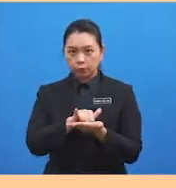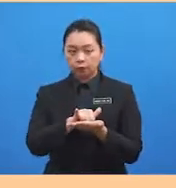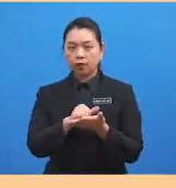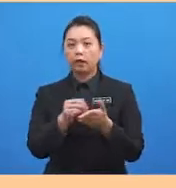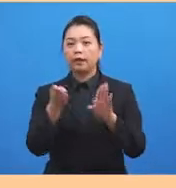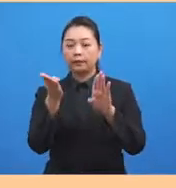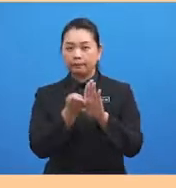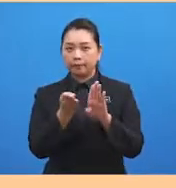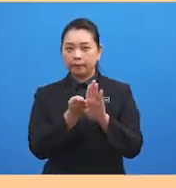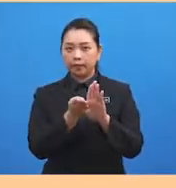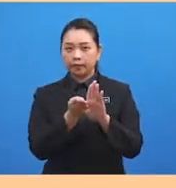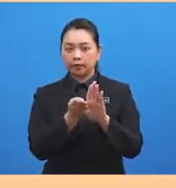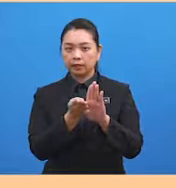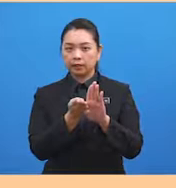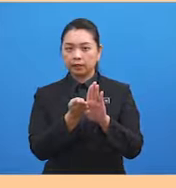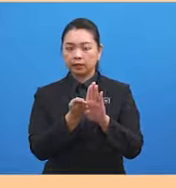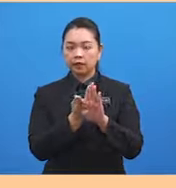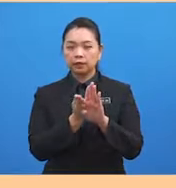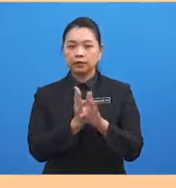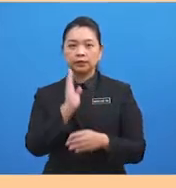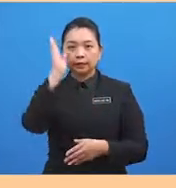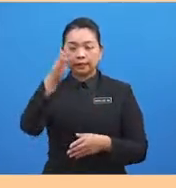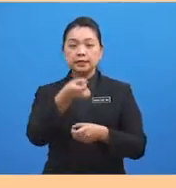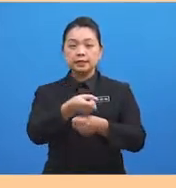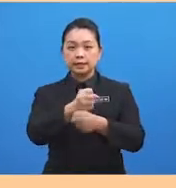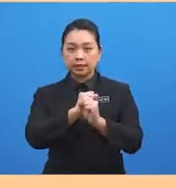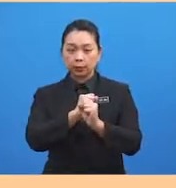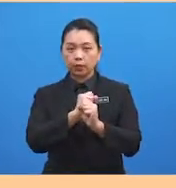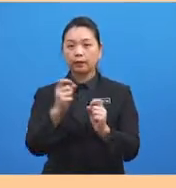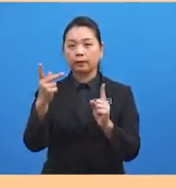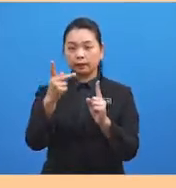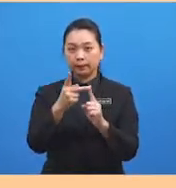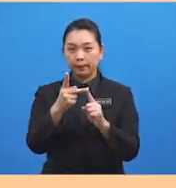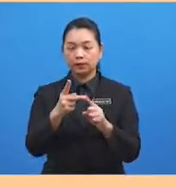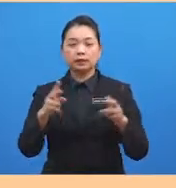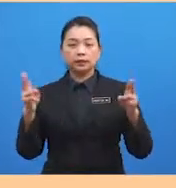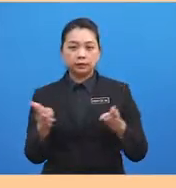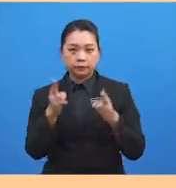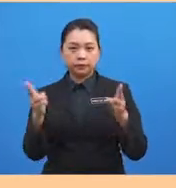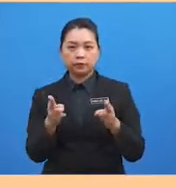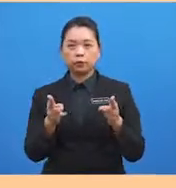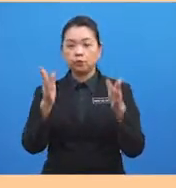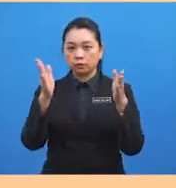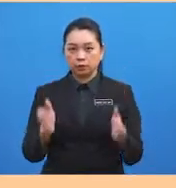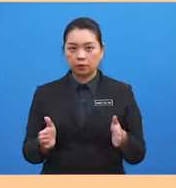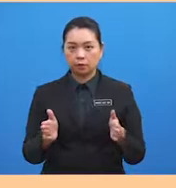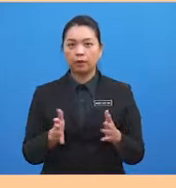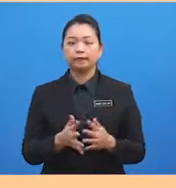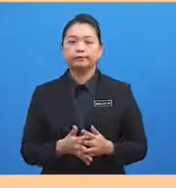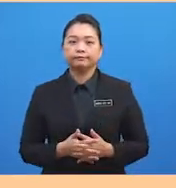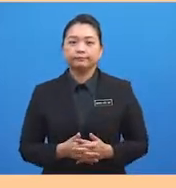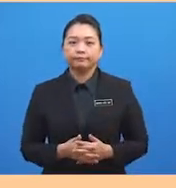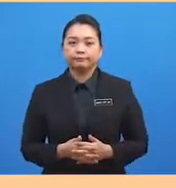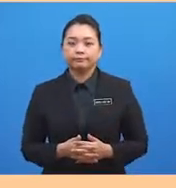bank dan institusi keuangan akan menyewakan aset tersebut kepada